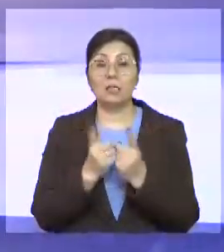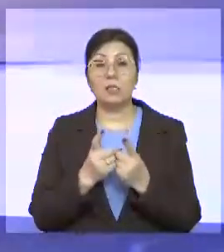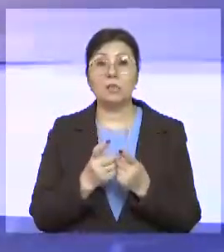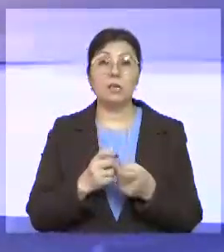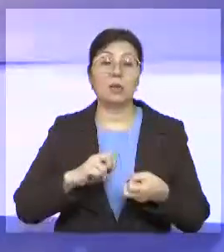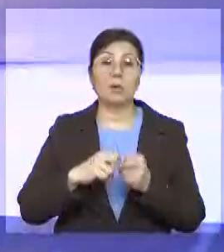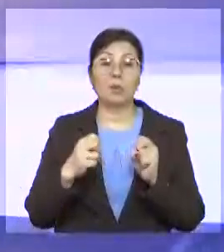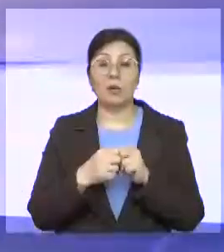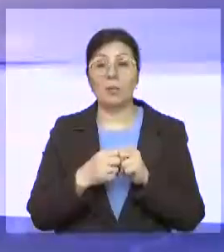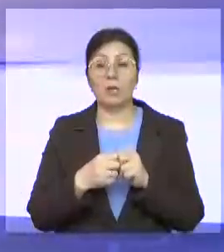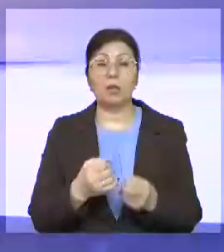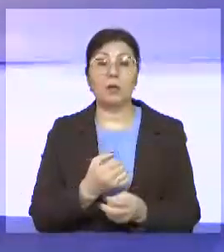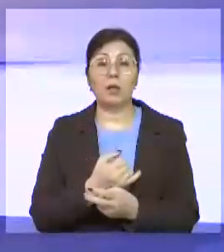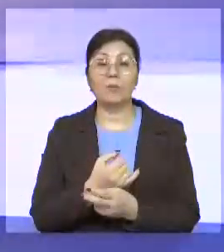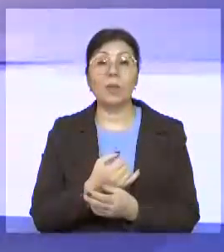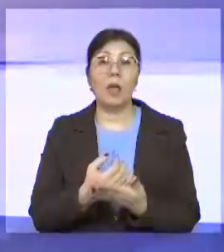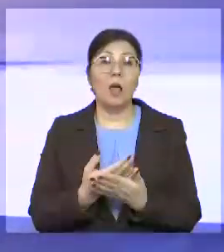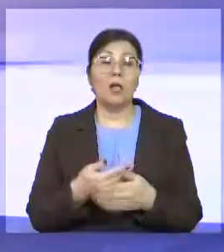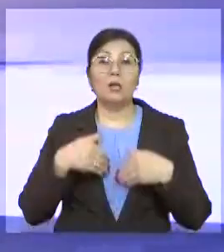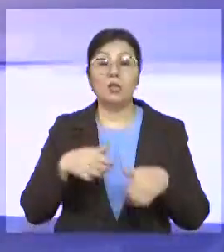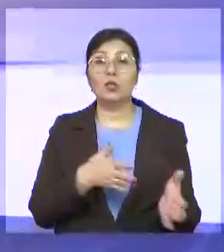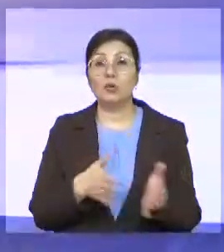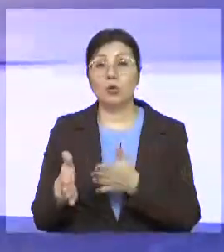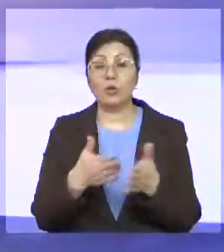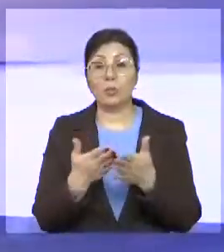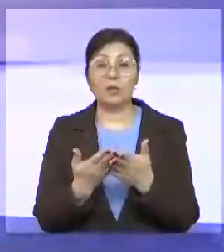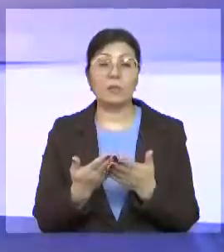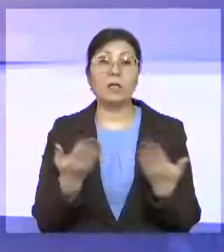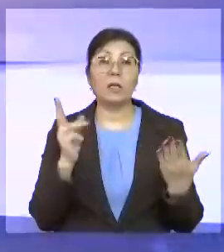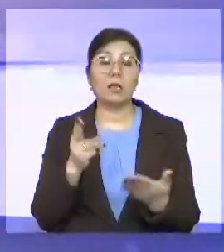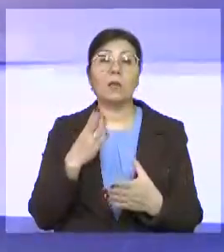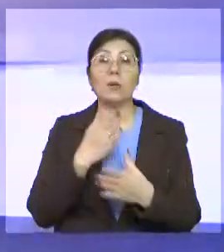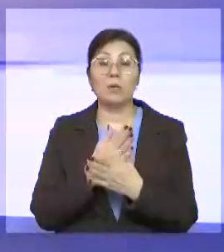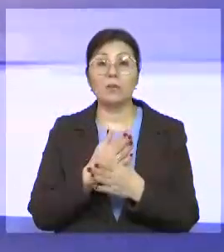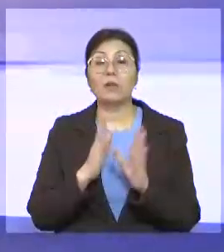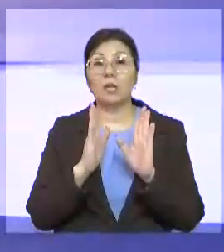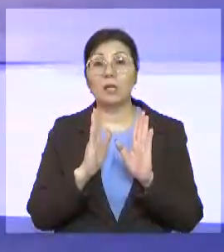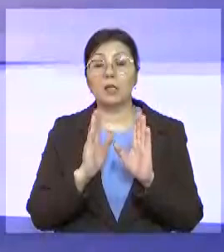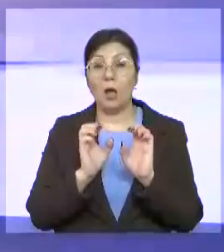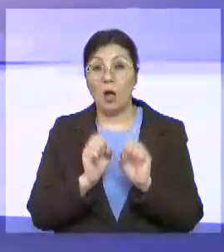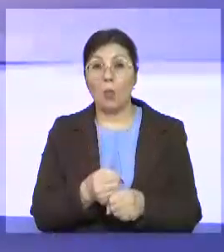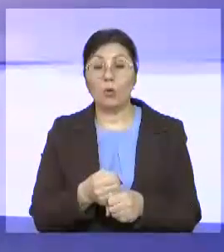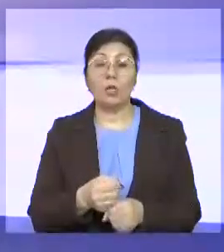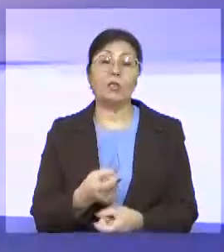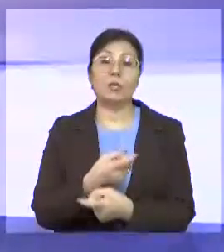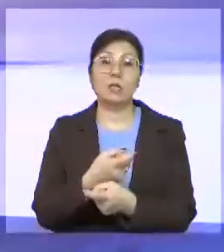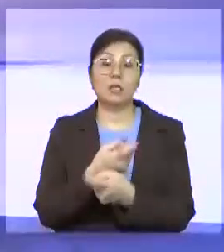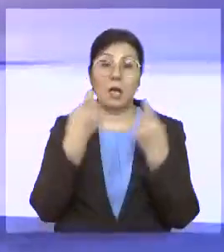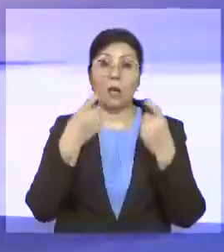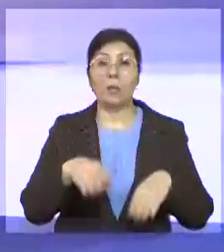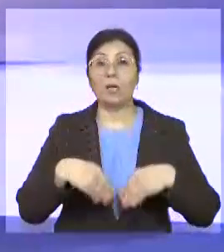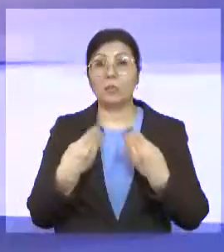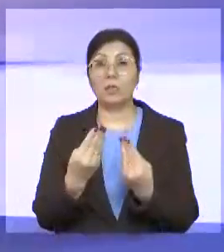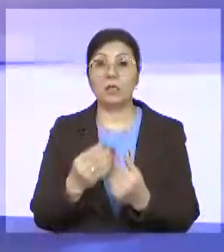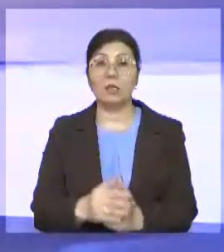алдын алу бойынша түсіндірме жұмыстары мен зорлық зомбылыққа тап болған кезде кімге шағымдануға болатын жөнінде ақпарат берді. Толығырақ